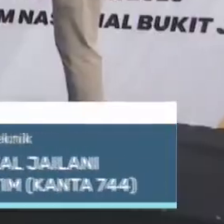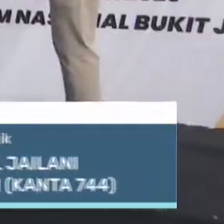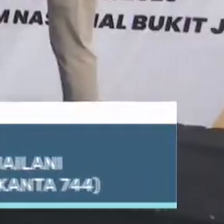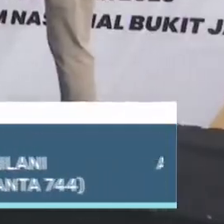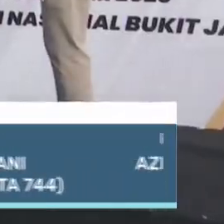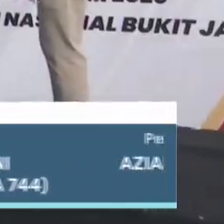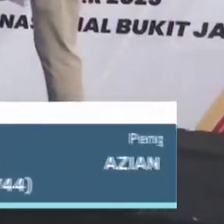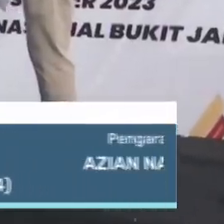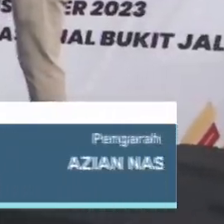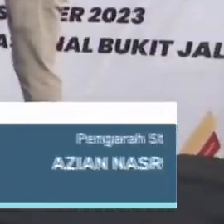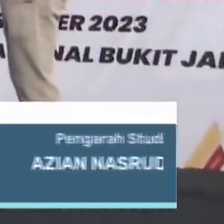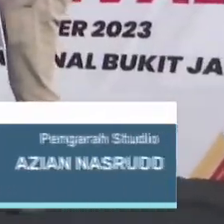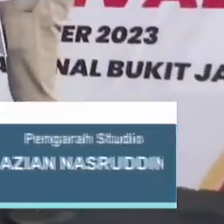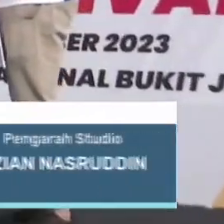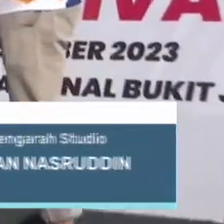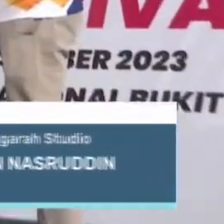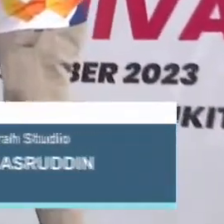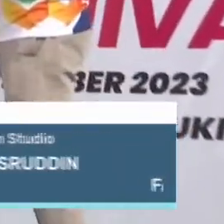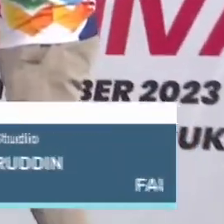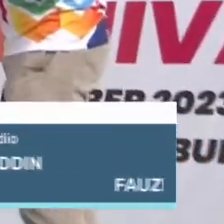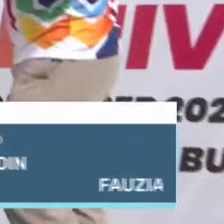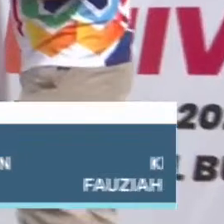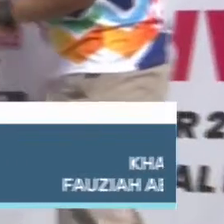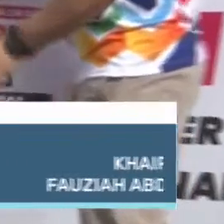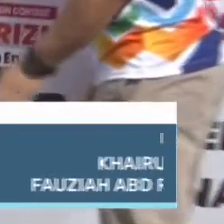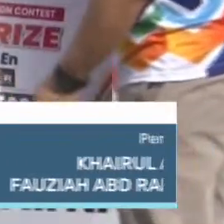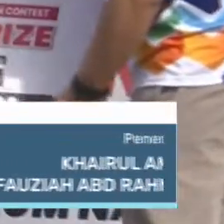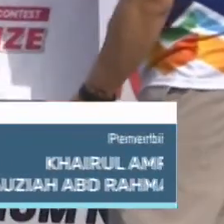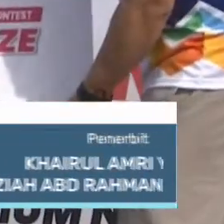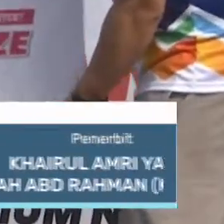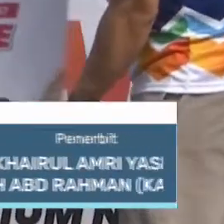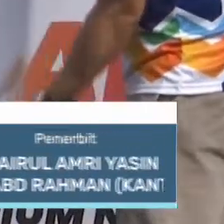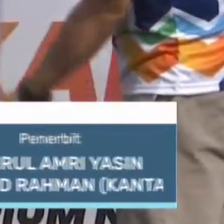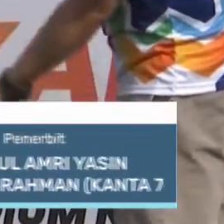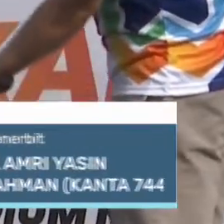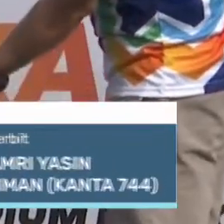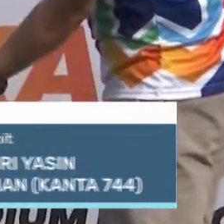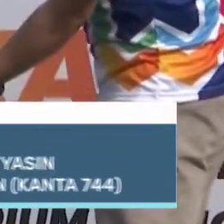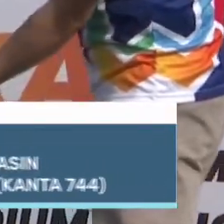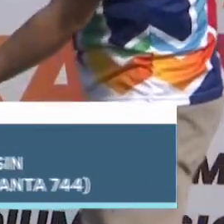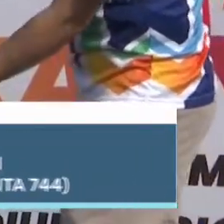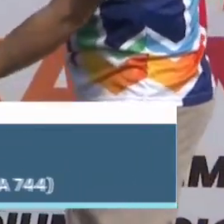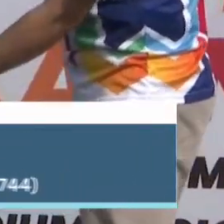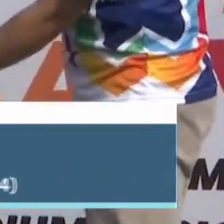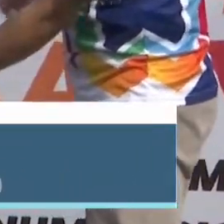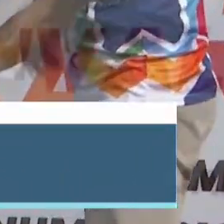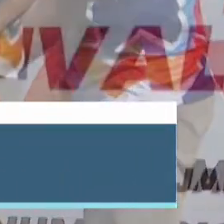We'll be right back.